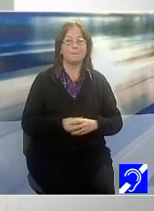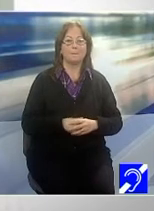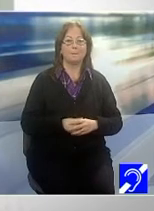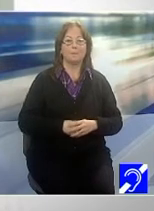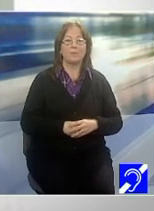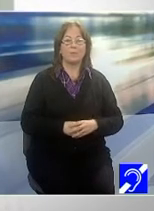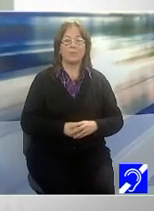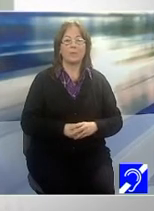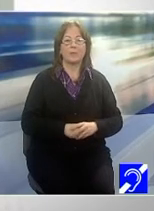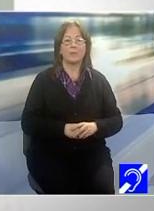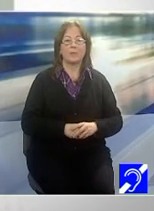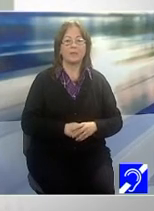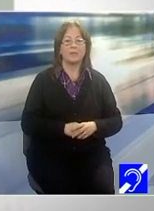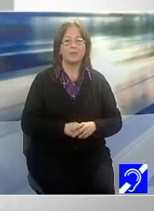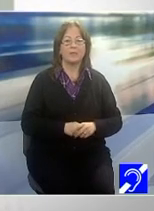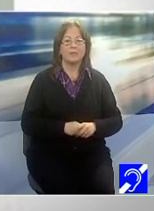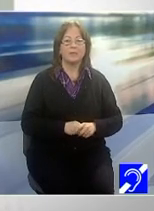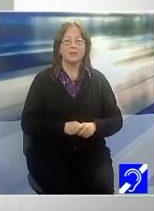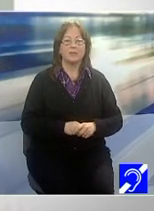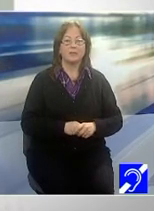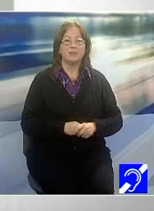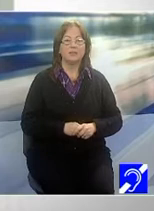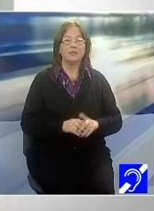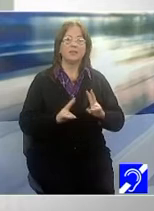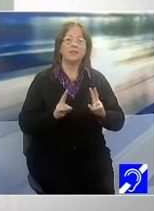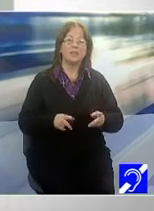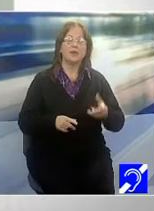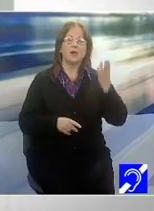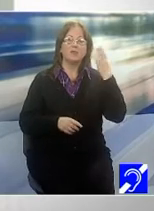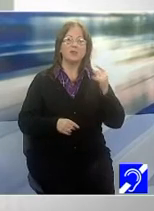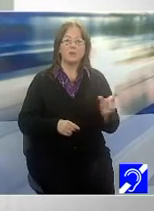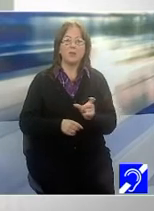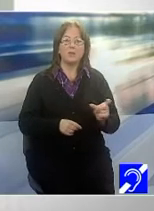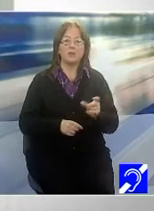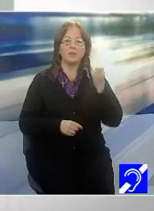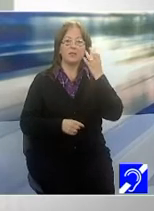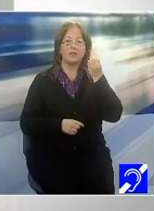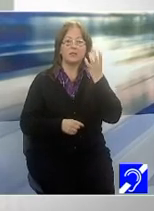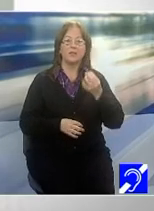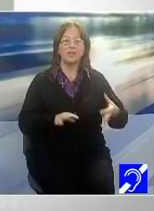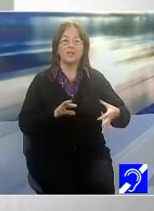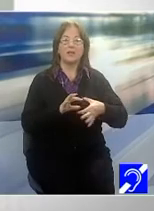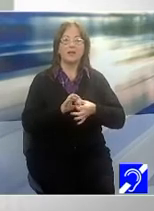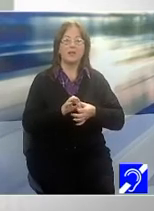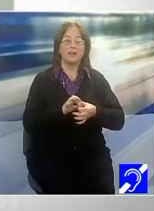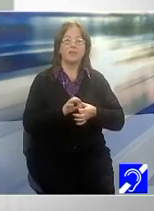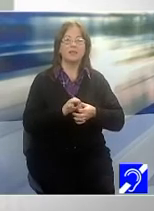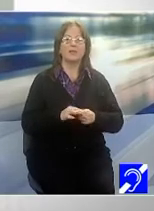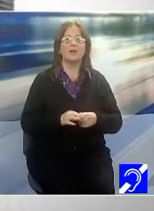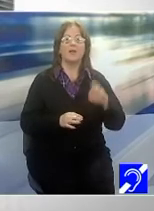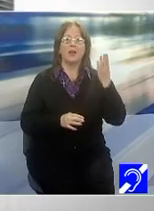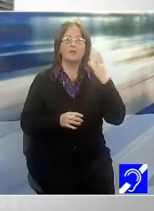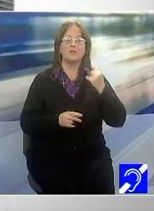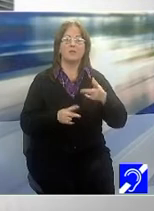iar apoi ambasadă. Dar au fost perioade în care relațiile dintre aceste două țări au